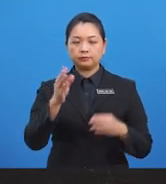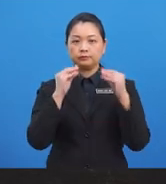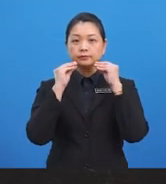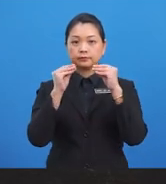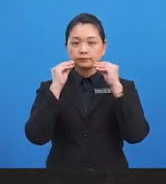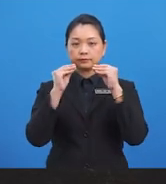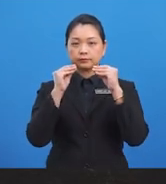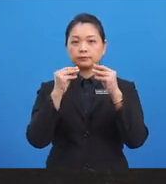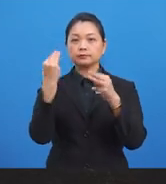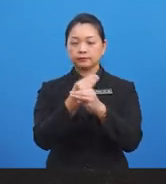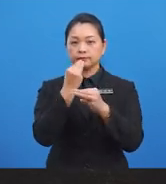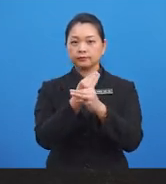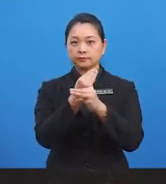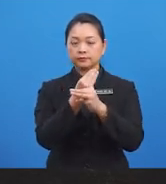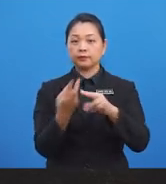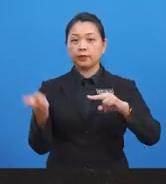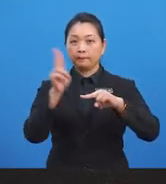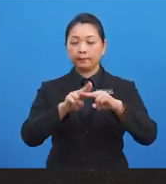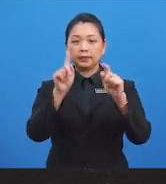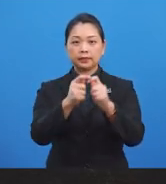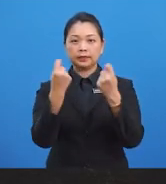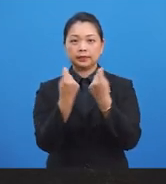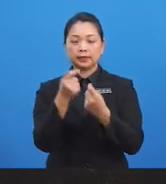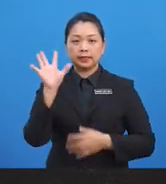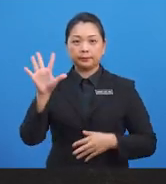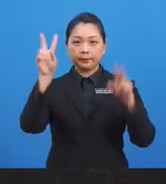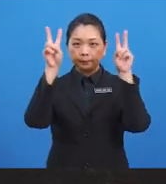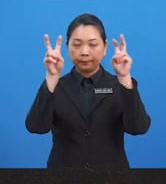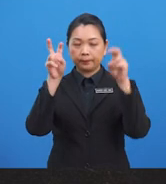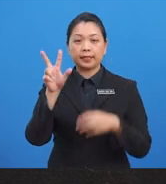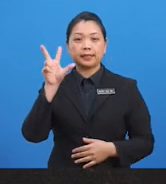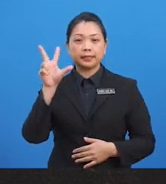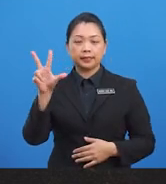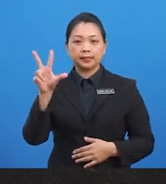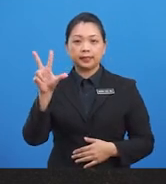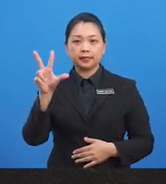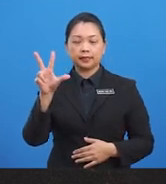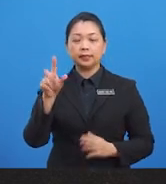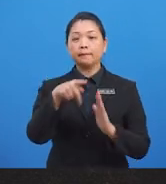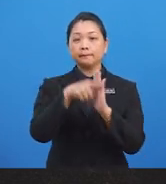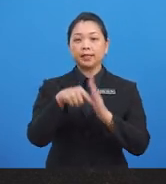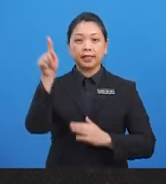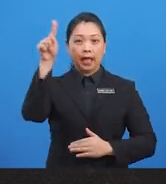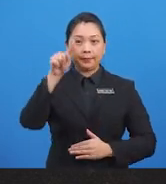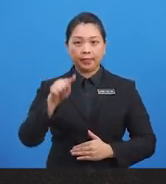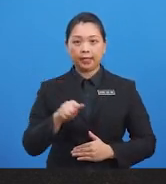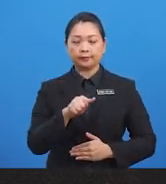matematik tambahan tingkatan 5 bab 3 iaitu pengamiran.